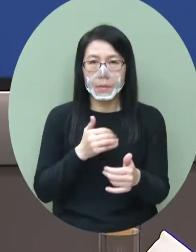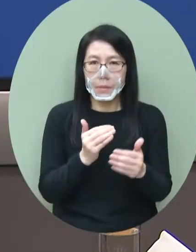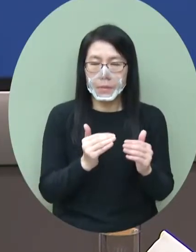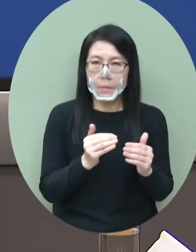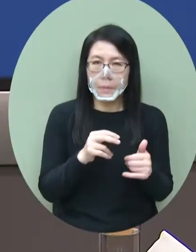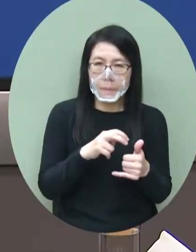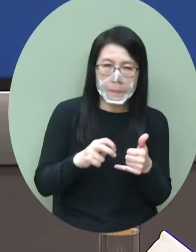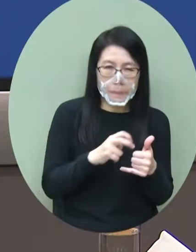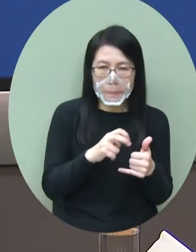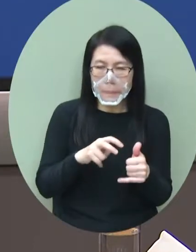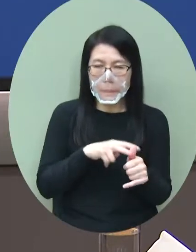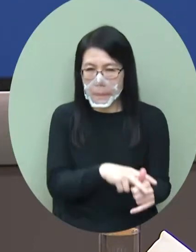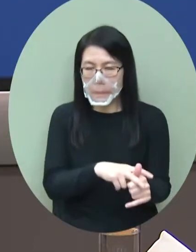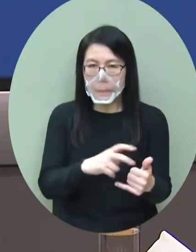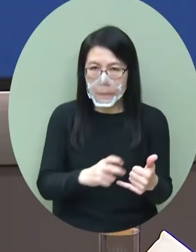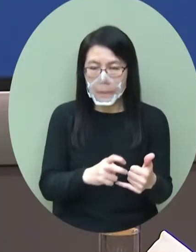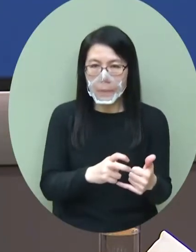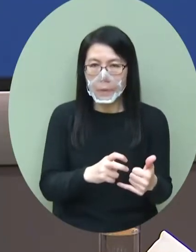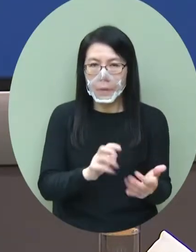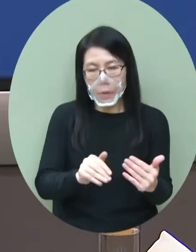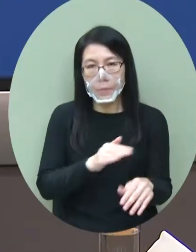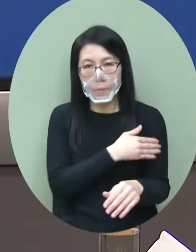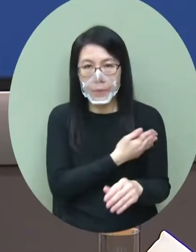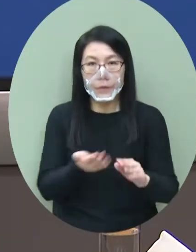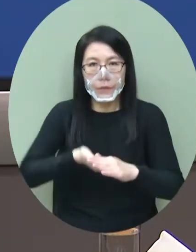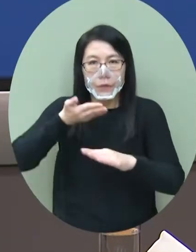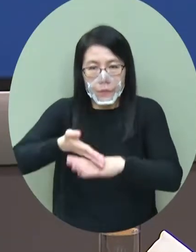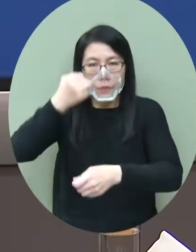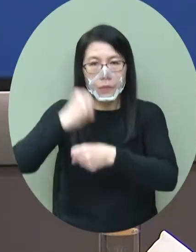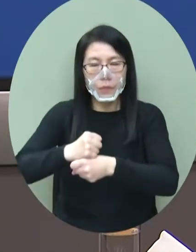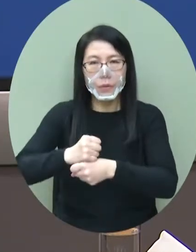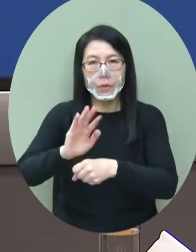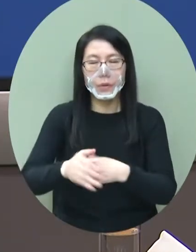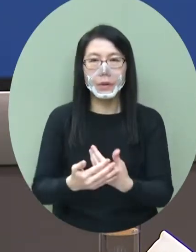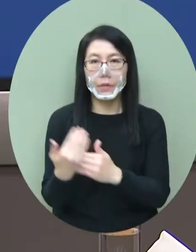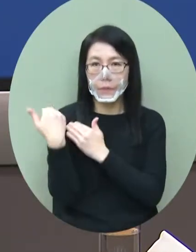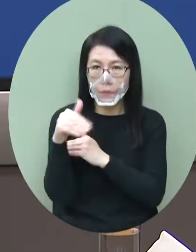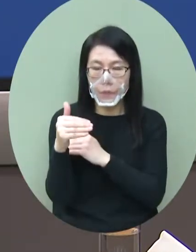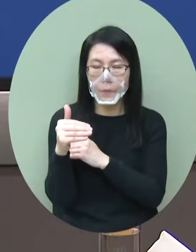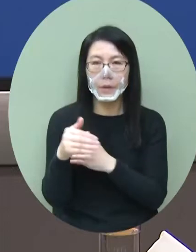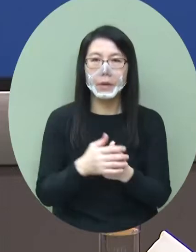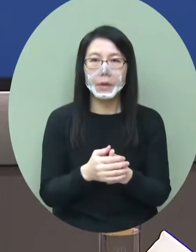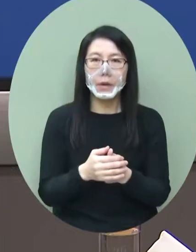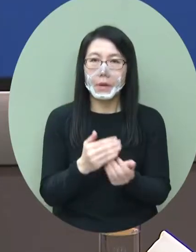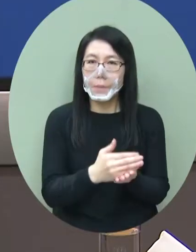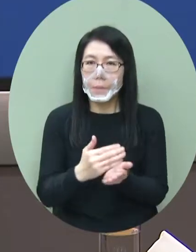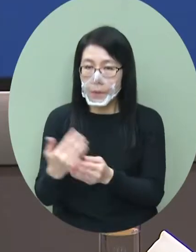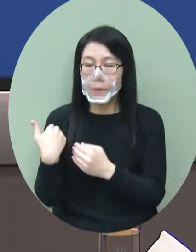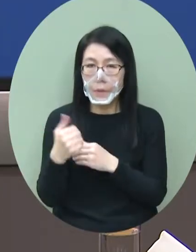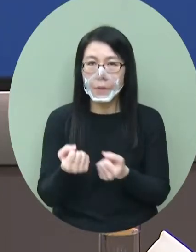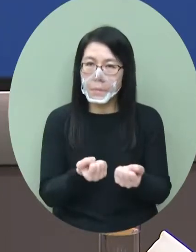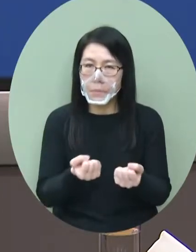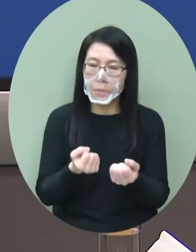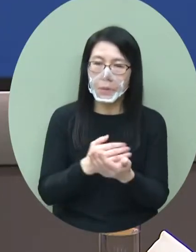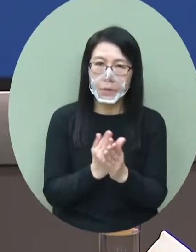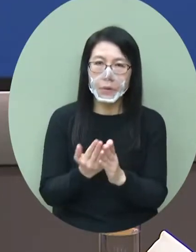复工就能解决我刚才说我们在货运在物流现在出现是过去一段日子出现